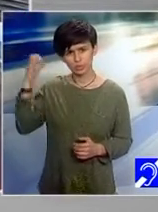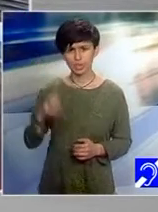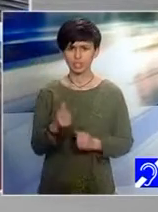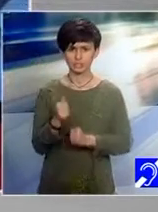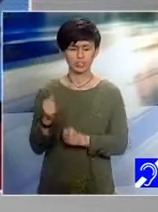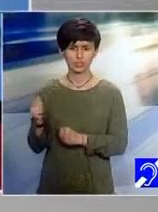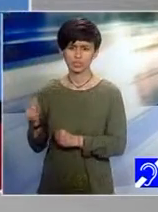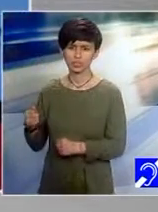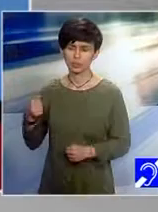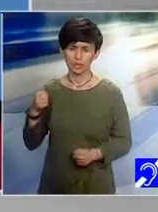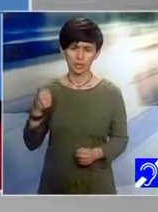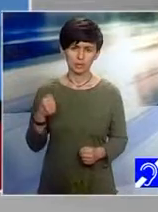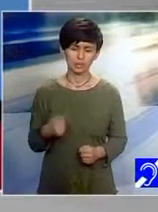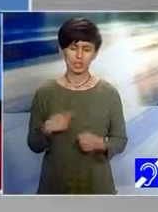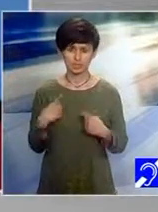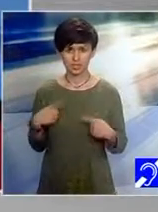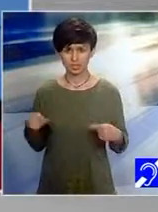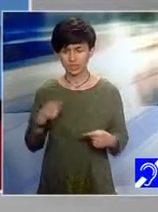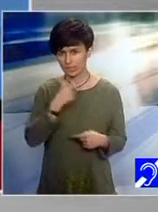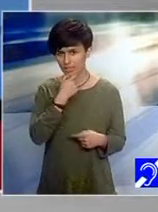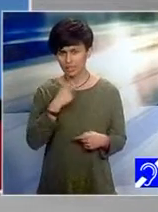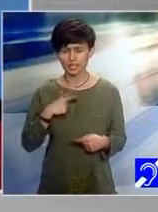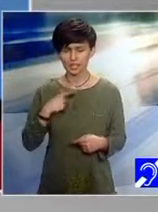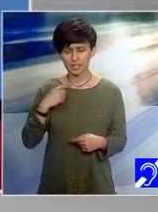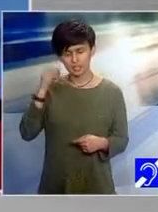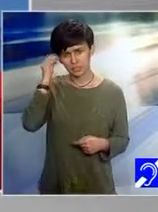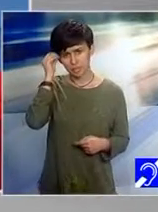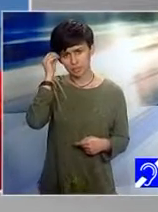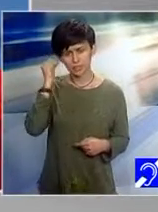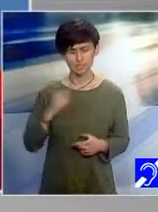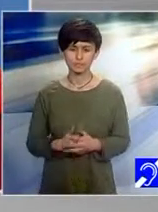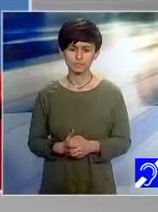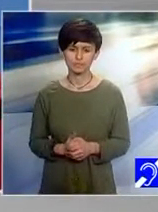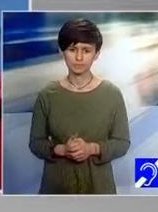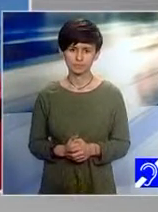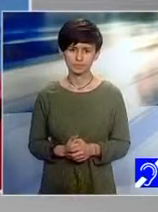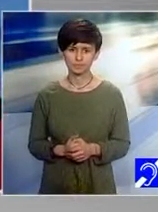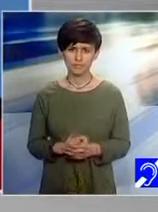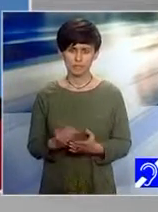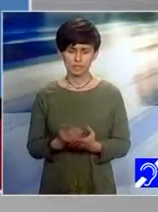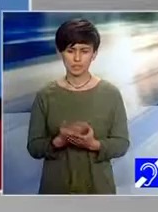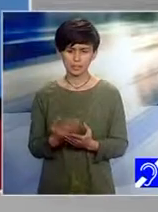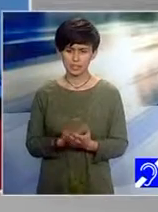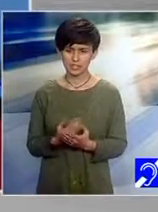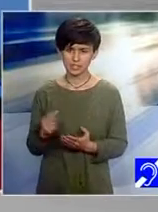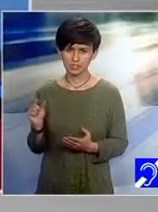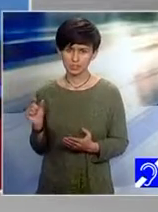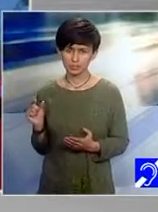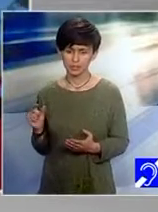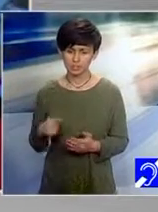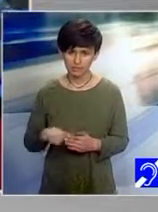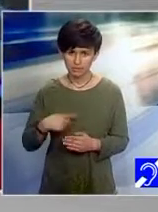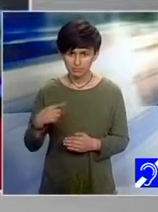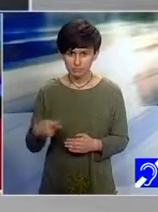în fiecare an marcat, este un eveniment comemorativ. Să povestim puțin înainte de a trece